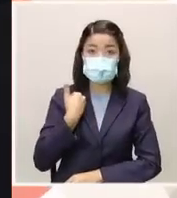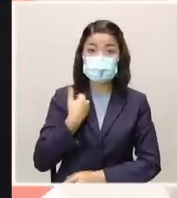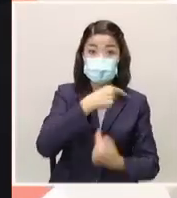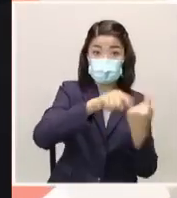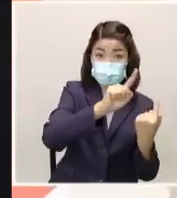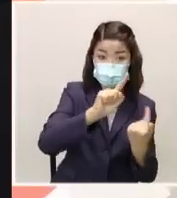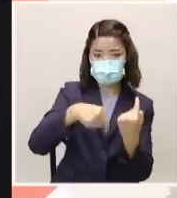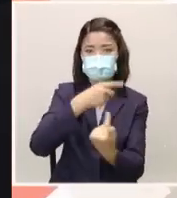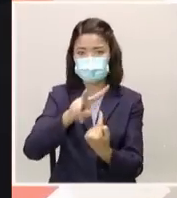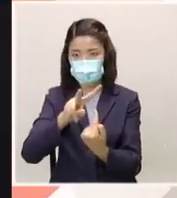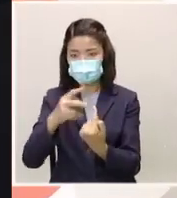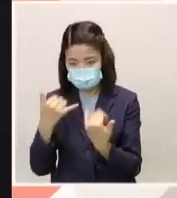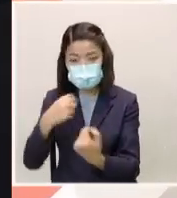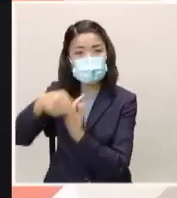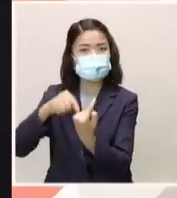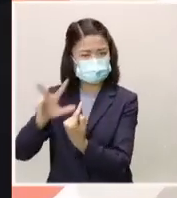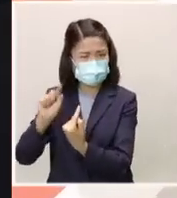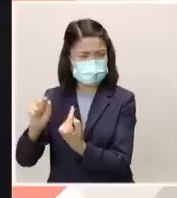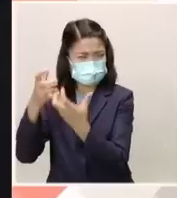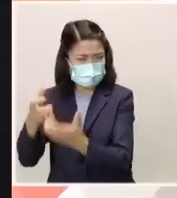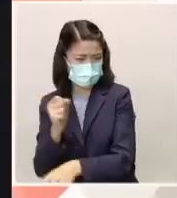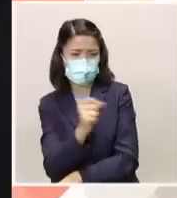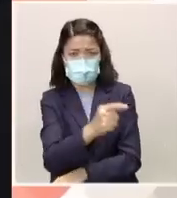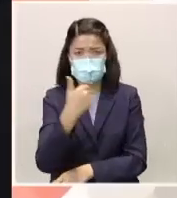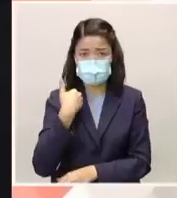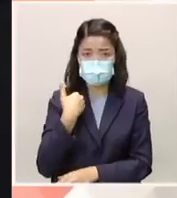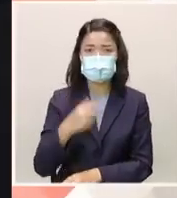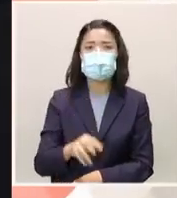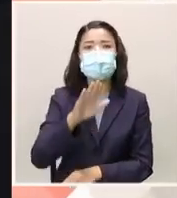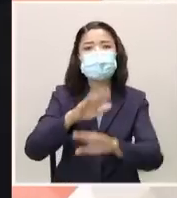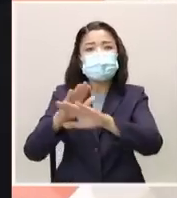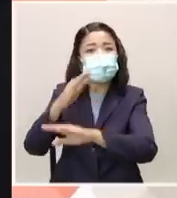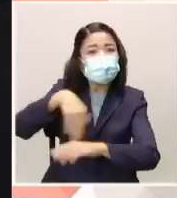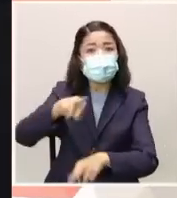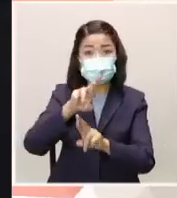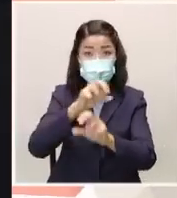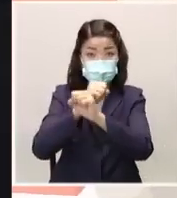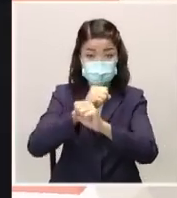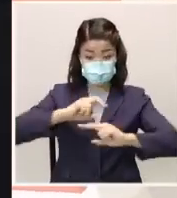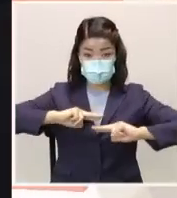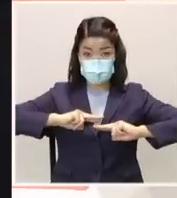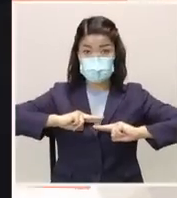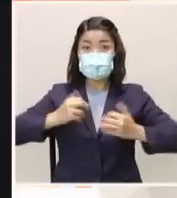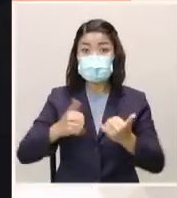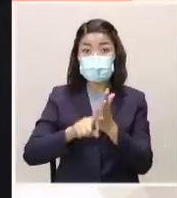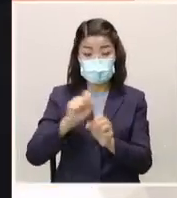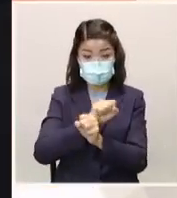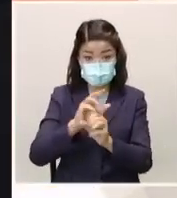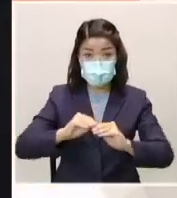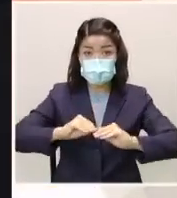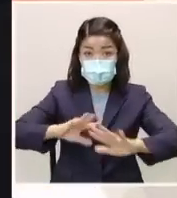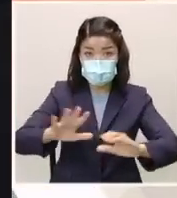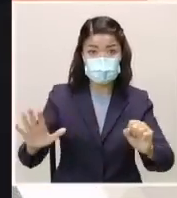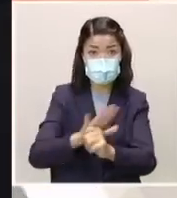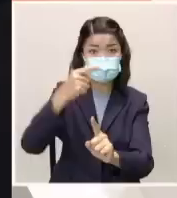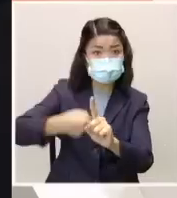อกที่ผ่านมานะคะก็อยากจะเน้นย้ำให้ทุกคนได้ระมัดระวังป้องกันตัวเองค่ะการระบาดรอบใหม่นี้ครบ1เดือนนะคะอย่างที่เรียน